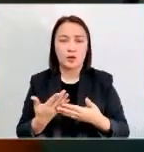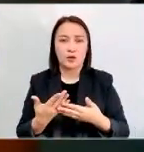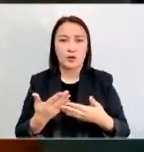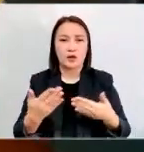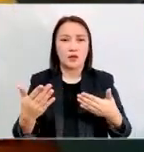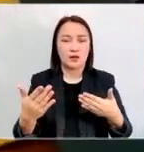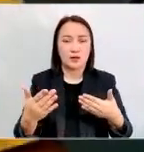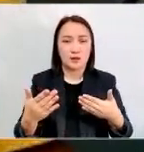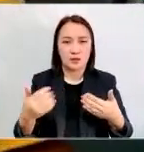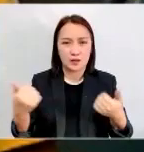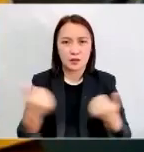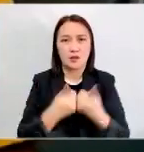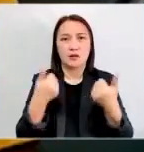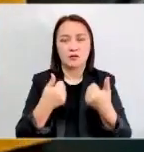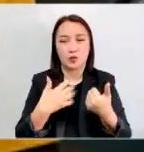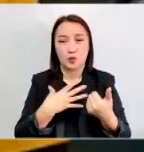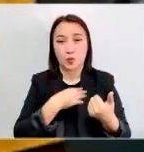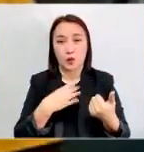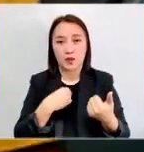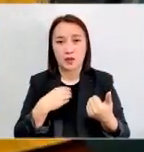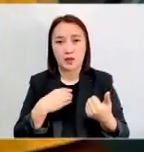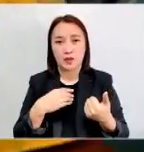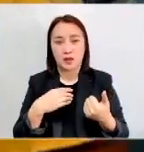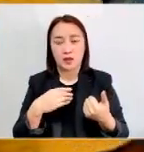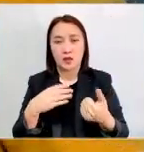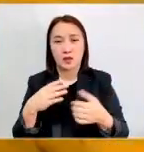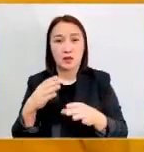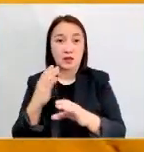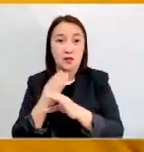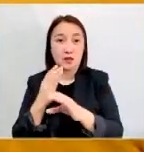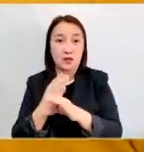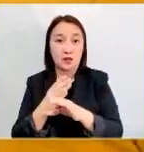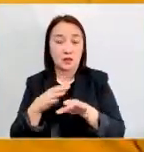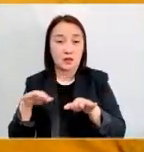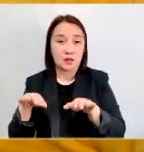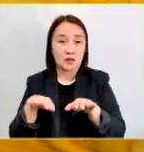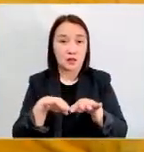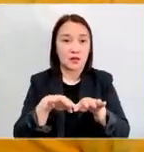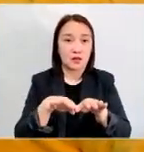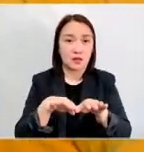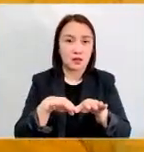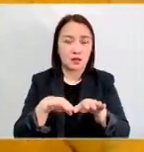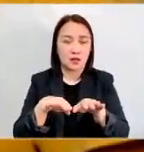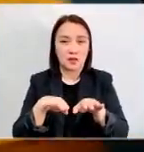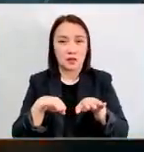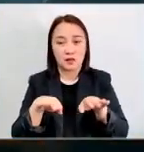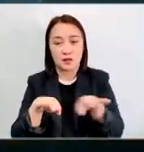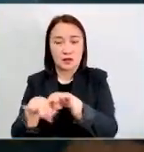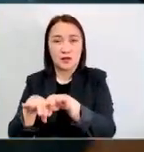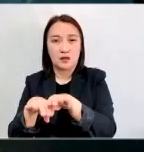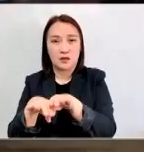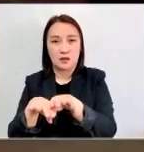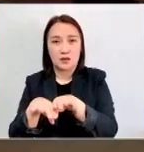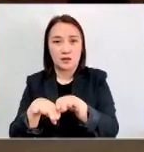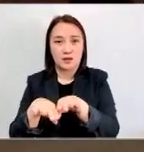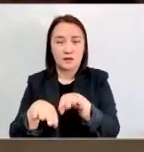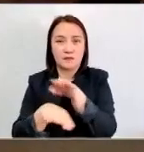puti. Tapos yung puti naman, parang tinulak. Tumama naman po siya dito sa dilig ng